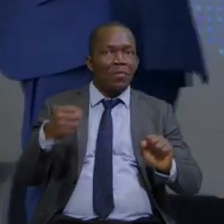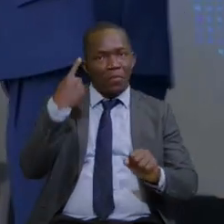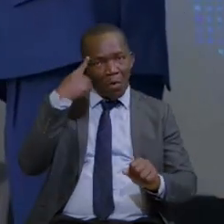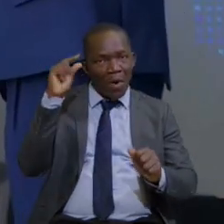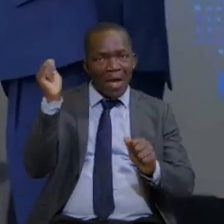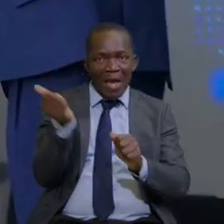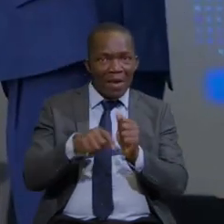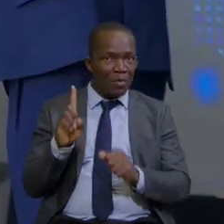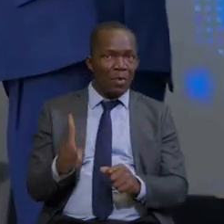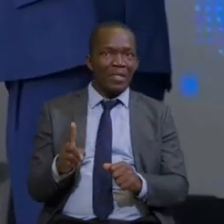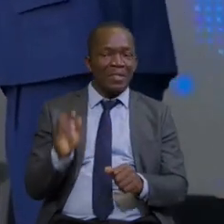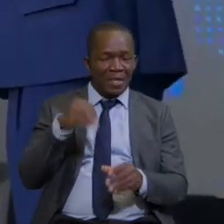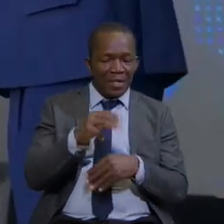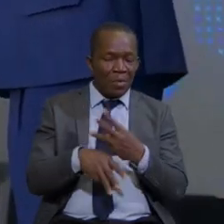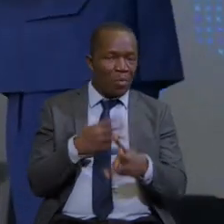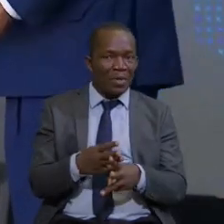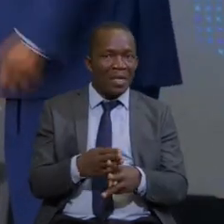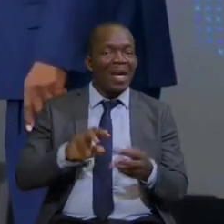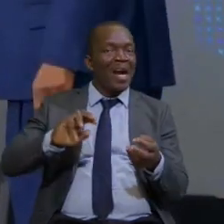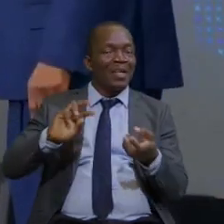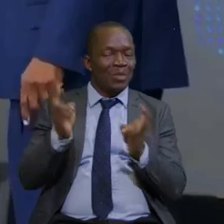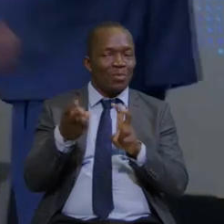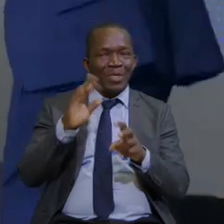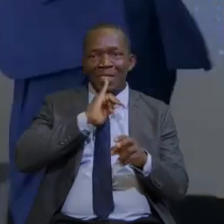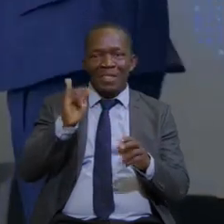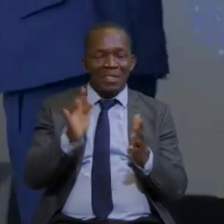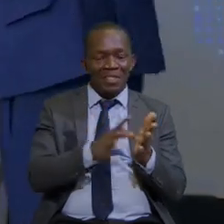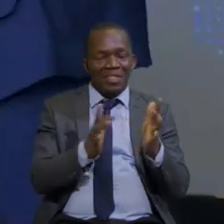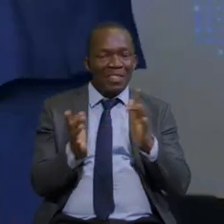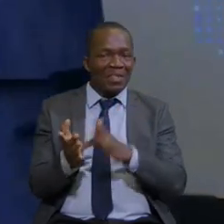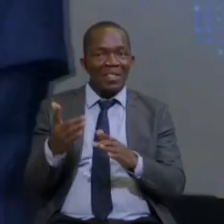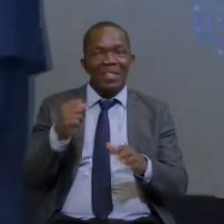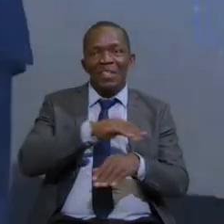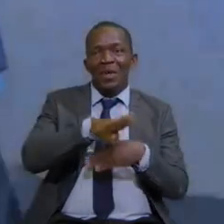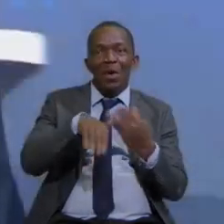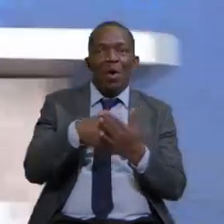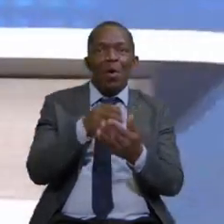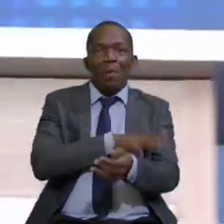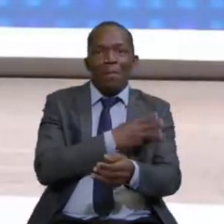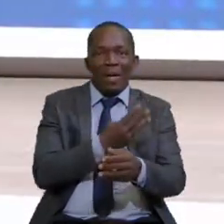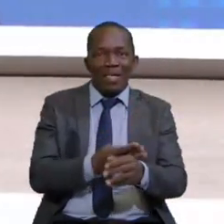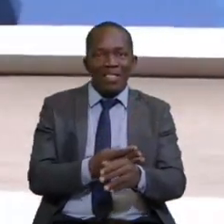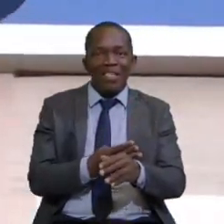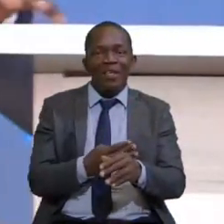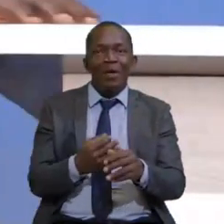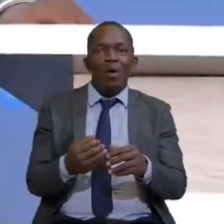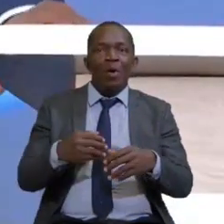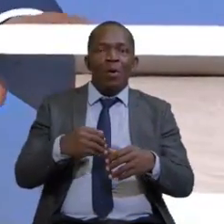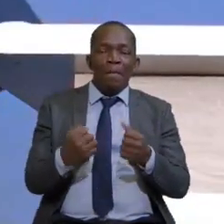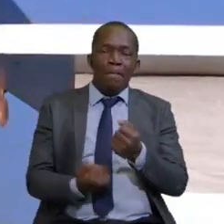Et le message est intitulé Jésus, l'avocat tout puissant. Tout puissant ici, c'est qu'il